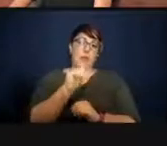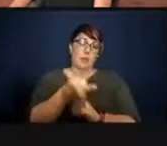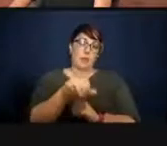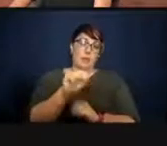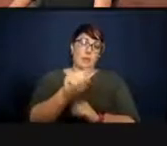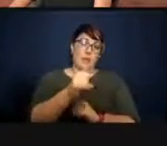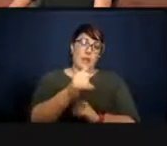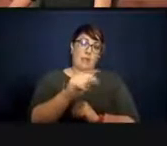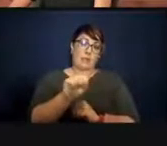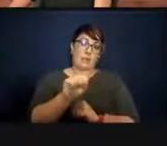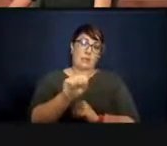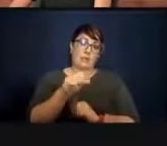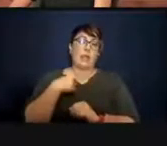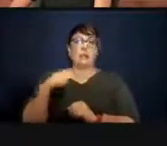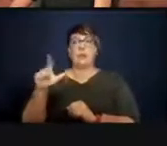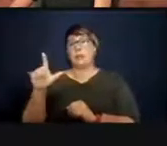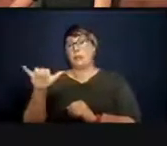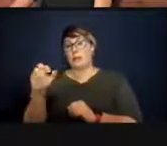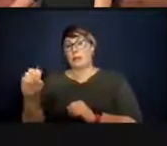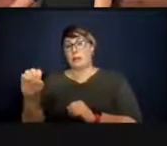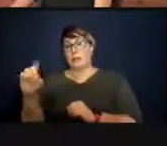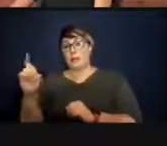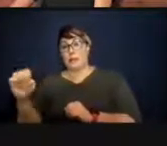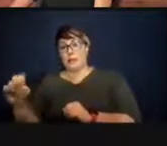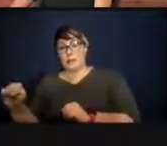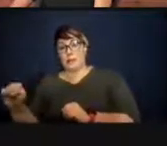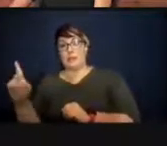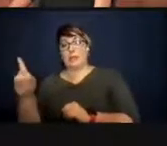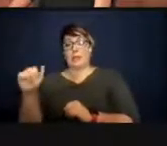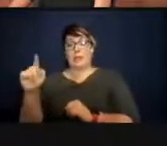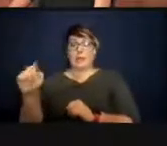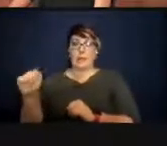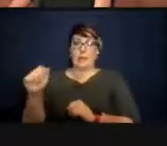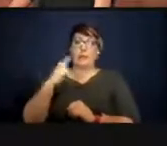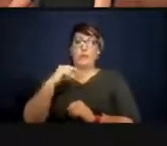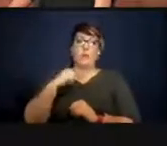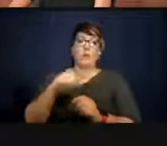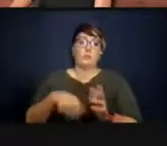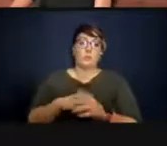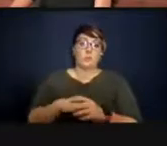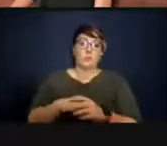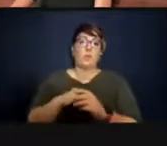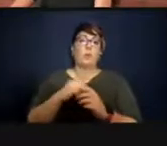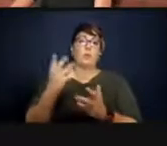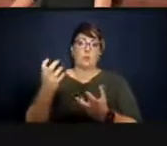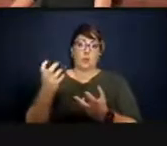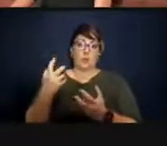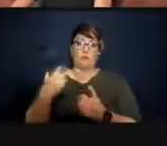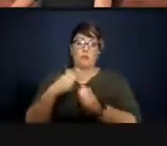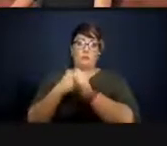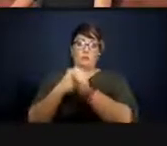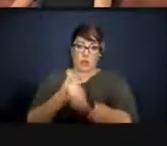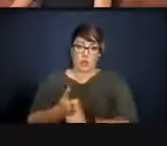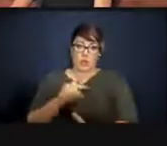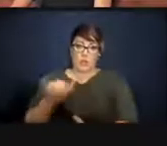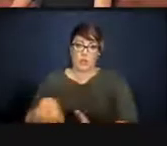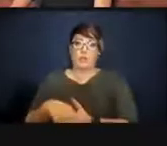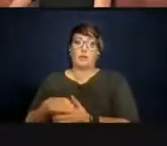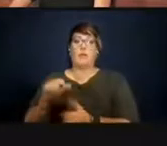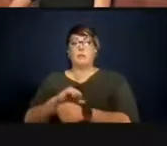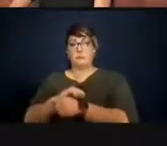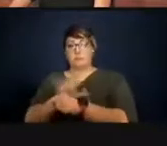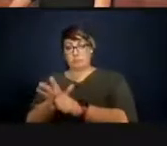ubiana wafanyakazi wa KY na kutumia data kutoka kwa taasisi mbalimbali ili kuweza